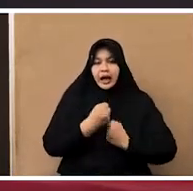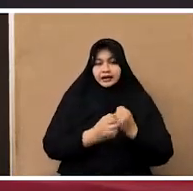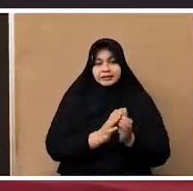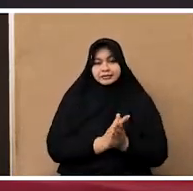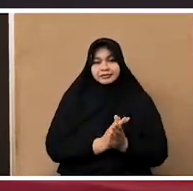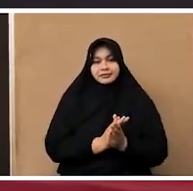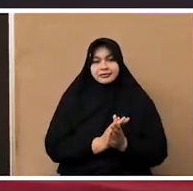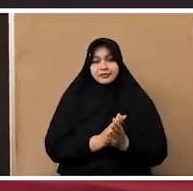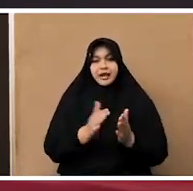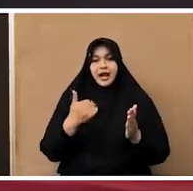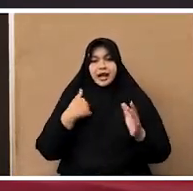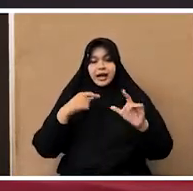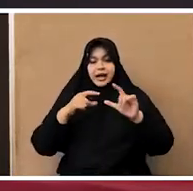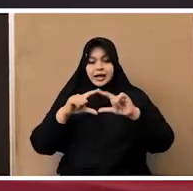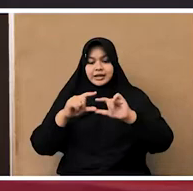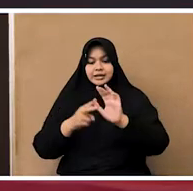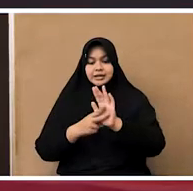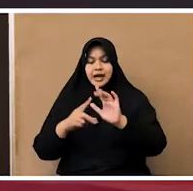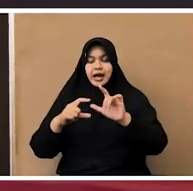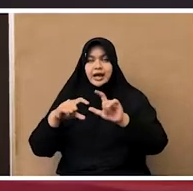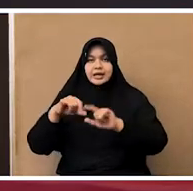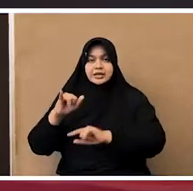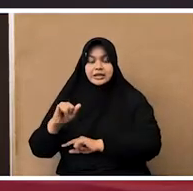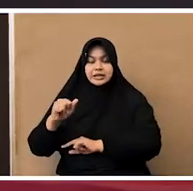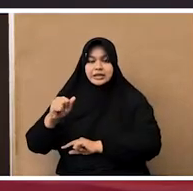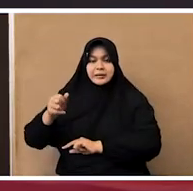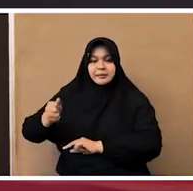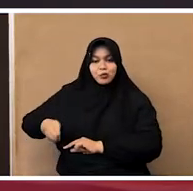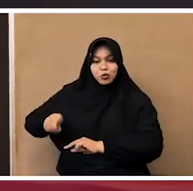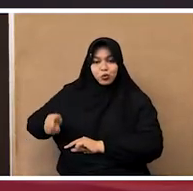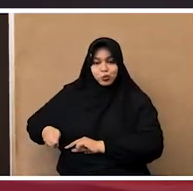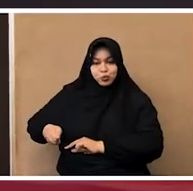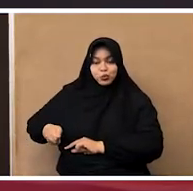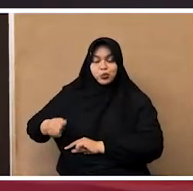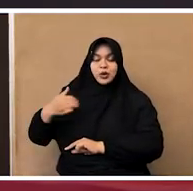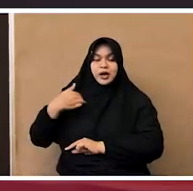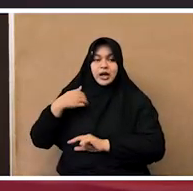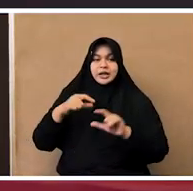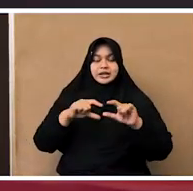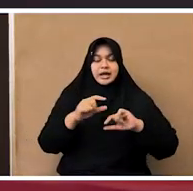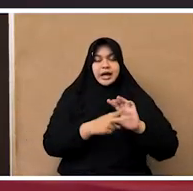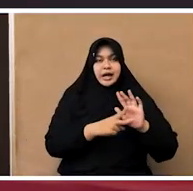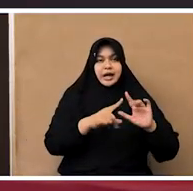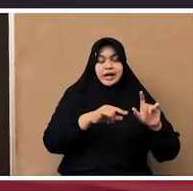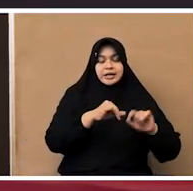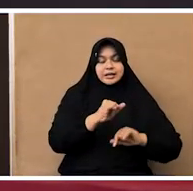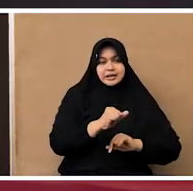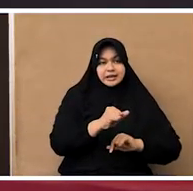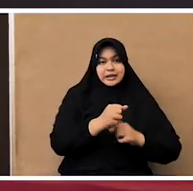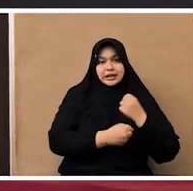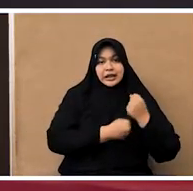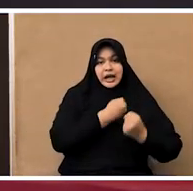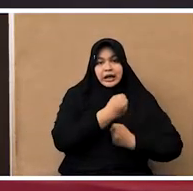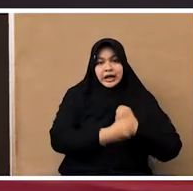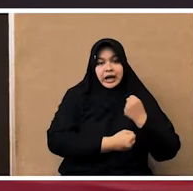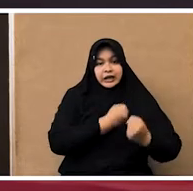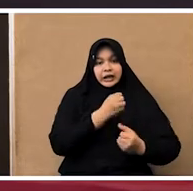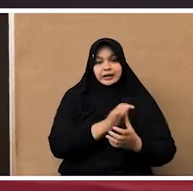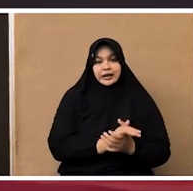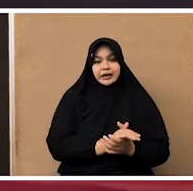sanksi pidana ada sanksi tindakan cuma kalau 39 Ini dia ada ada frase dalam keadaan